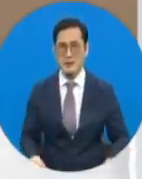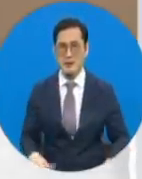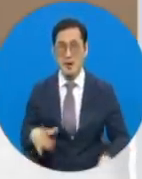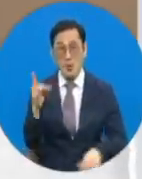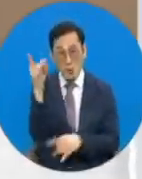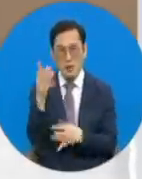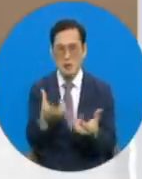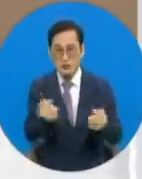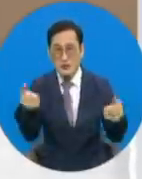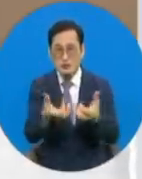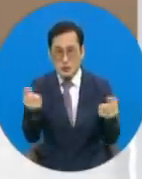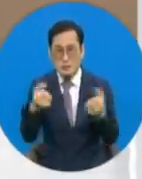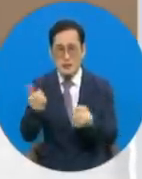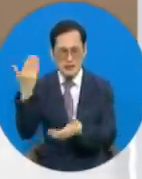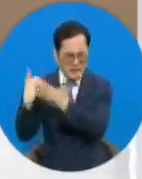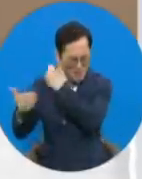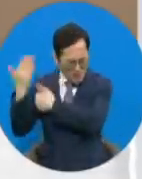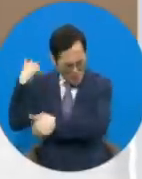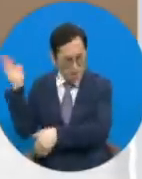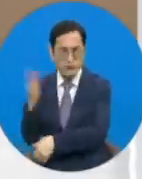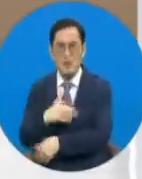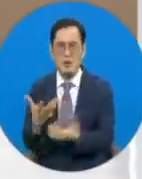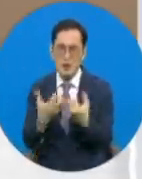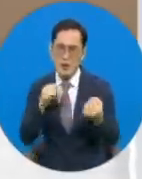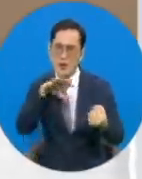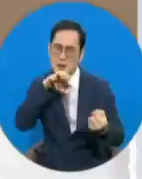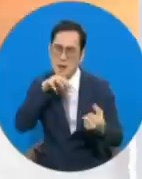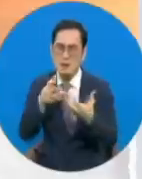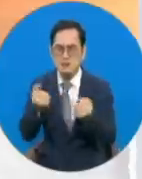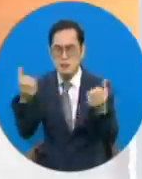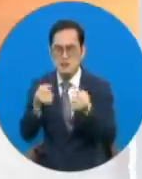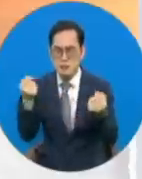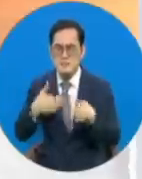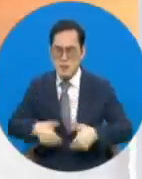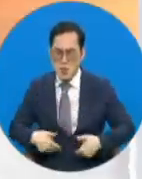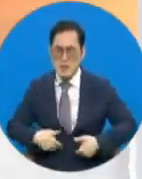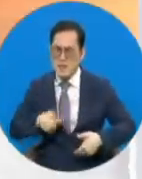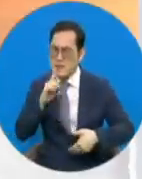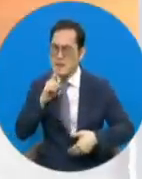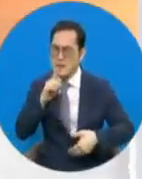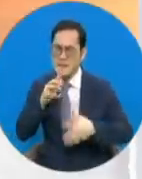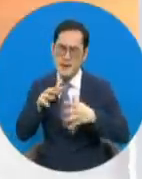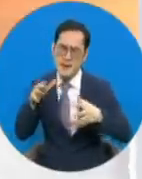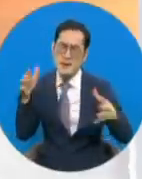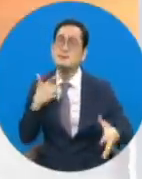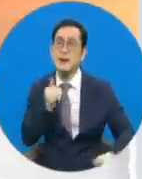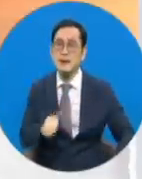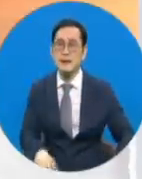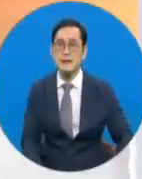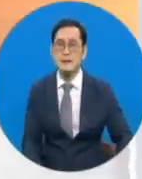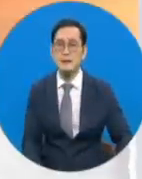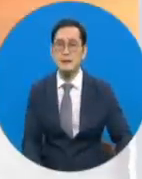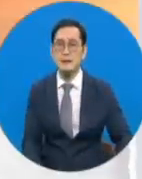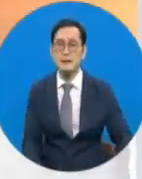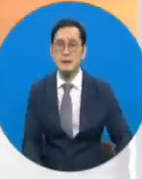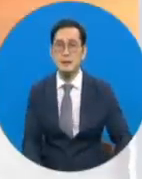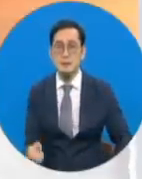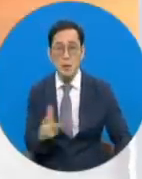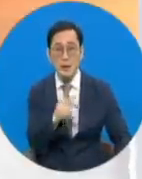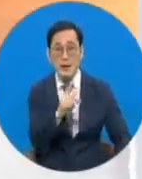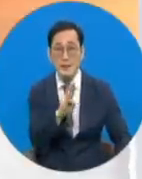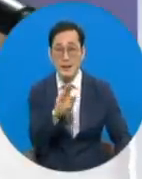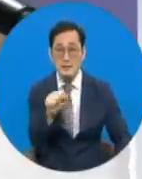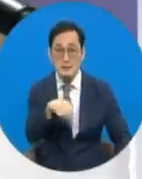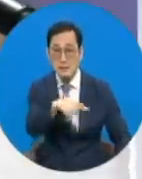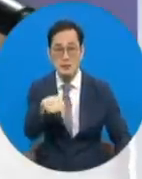계속 얘기했던 겁니다. 그래서 특히 최근에 더 문제가 되는 이유가 KBS 자체에서 어떤